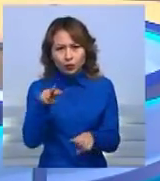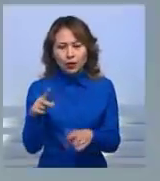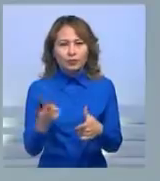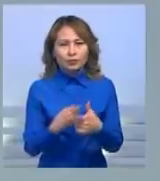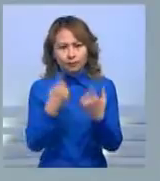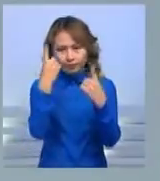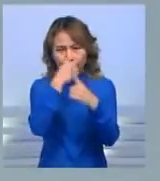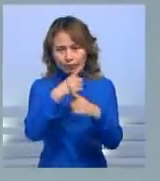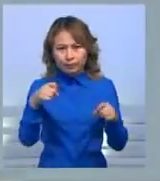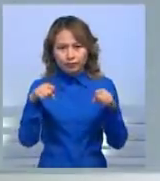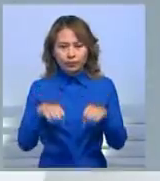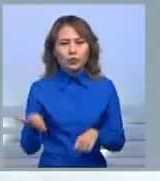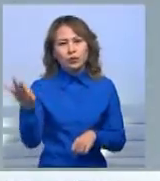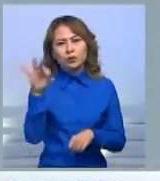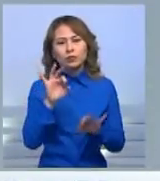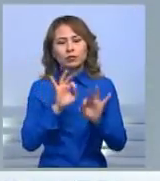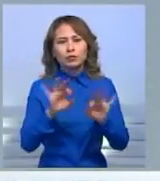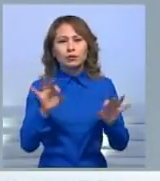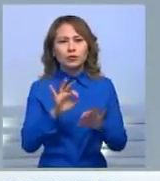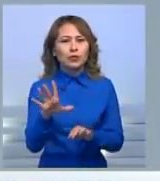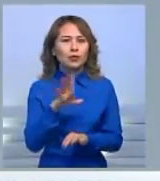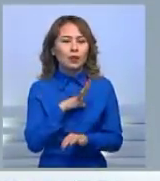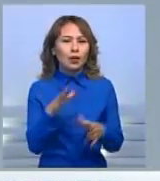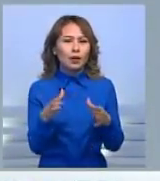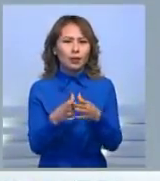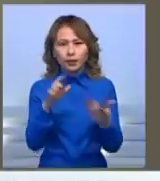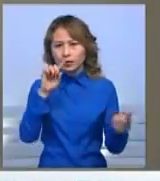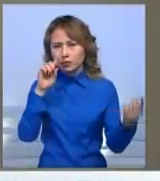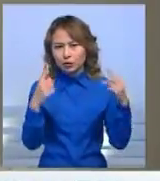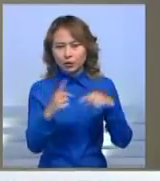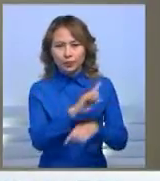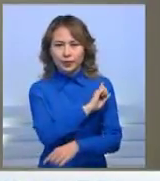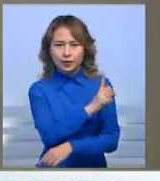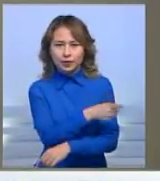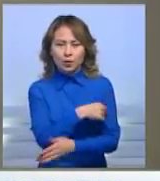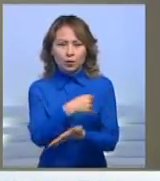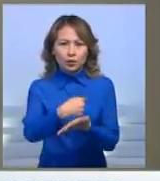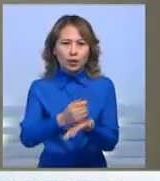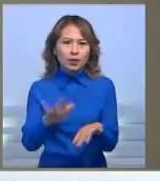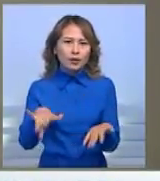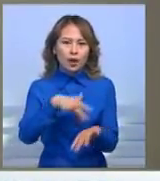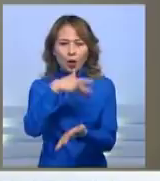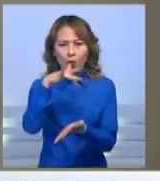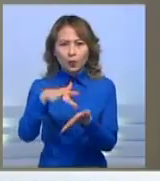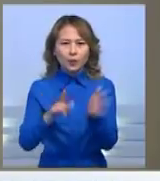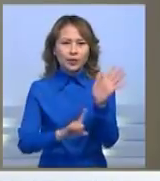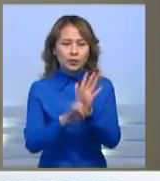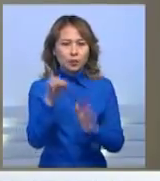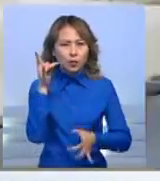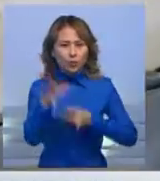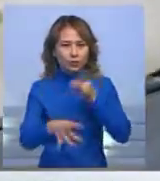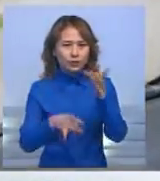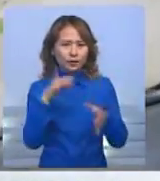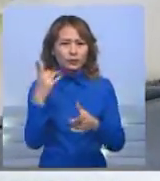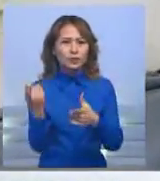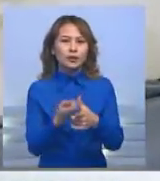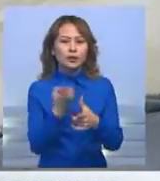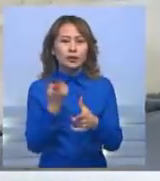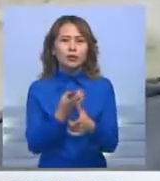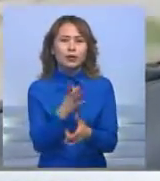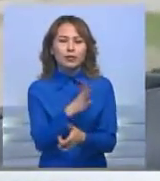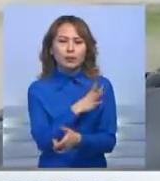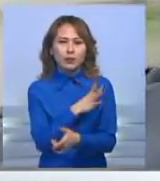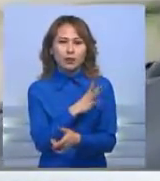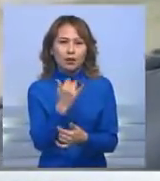мәлімдеді. Құқық қорғаушылардың айтуынша, үкімет жасақтары оппозициялық күштер бекінген өңірдегі қалаларға әуеден соққы беріп,